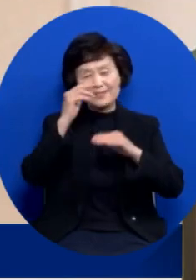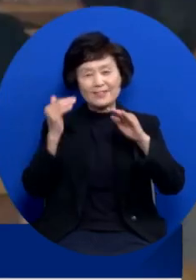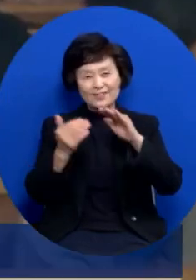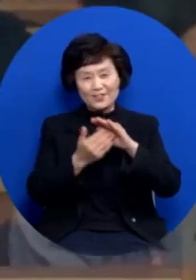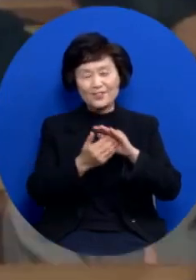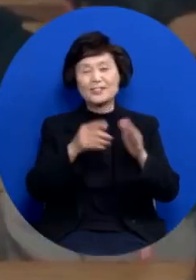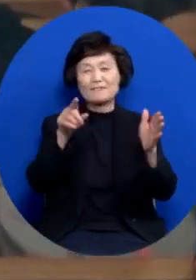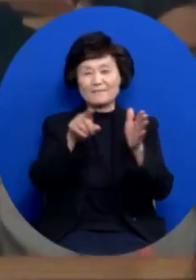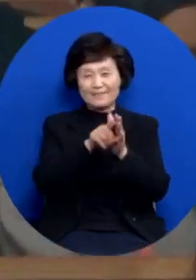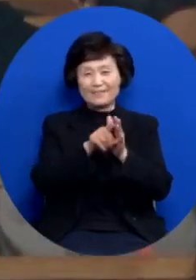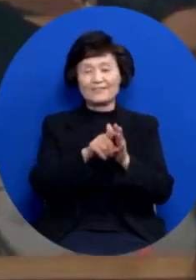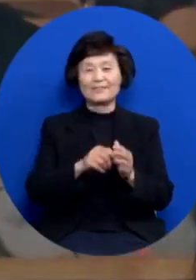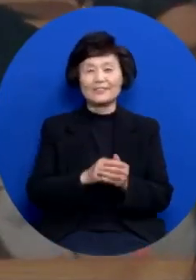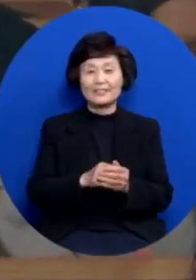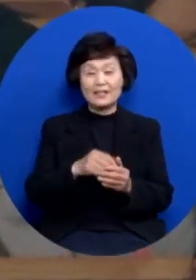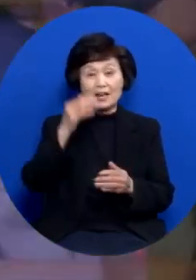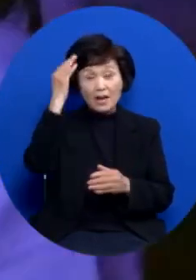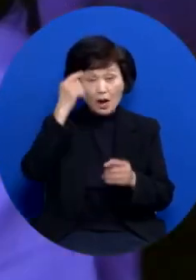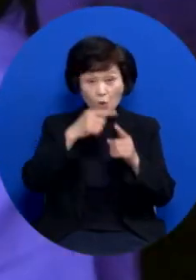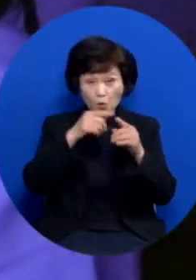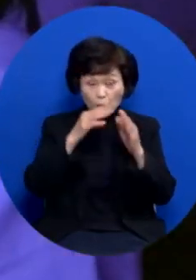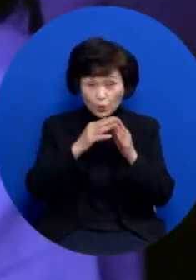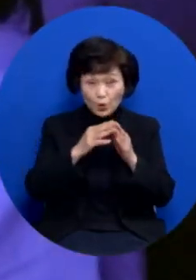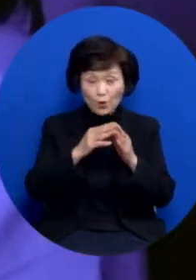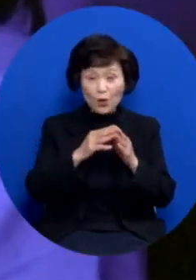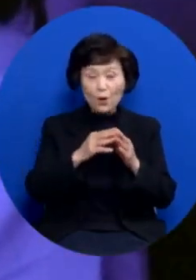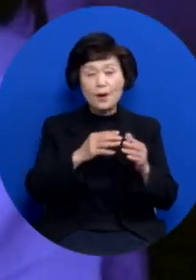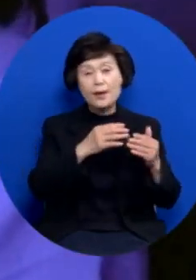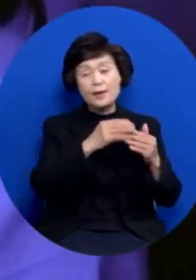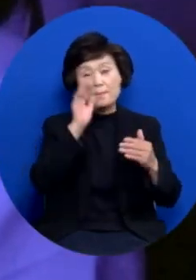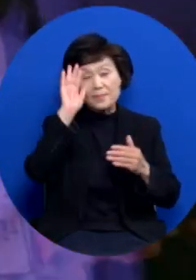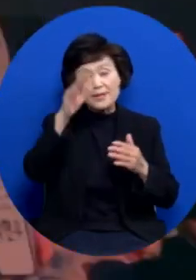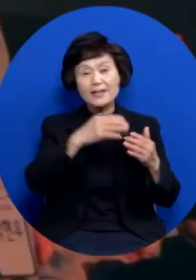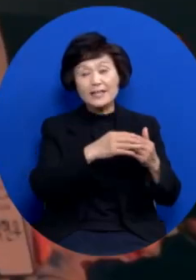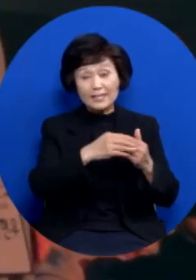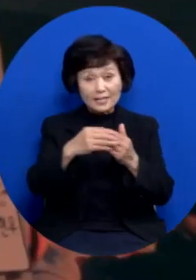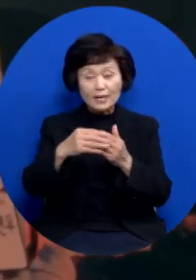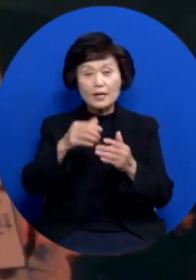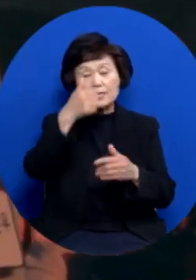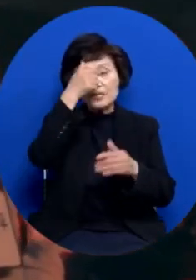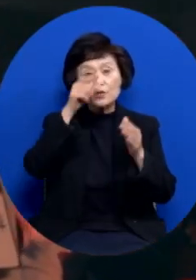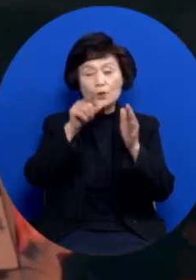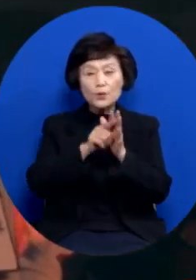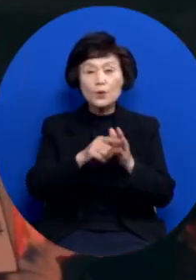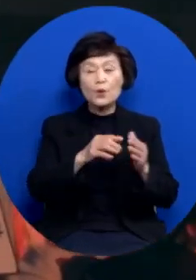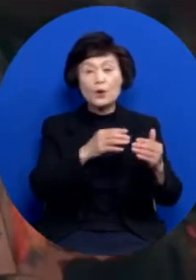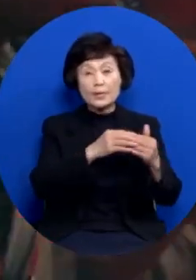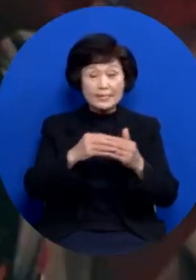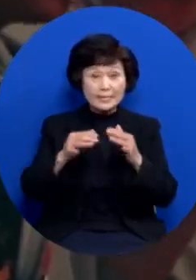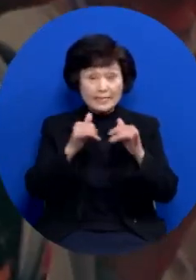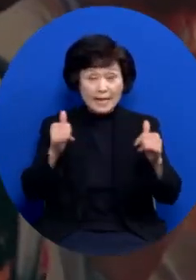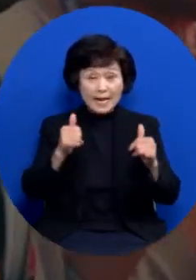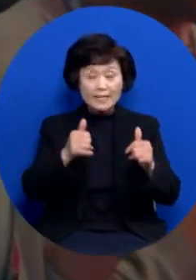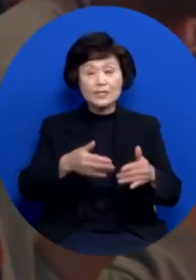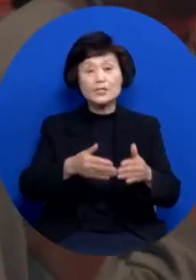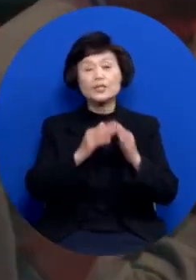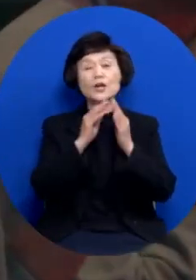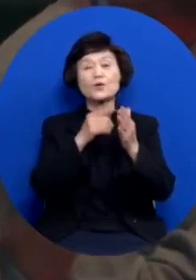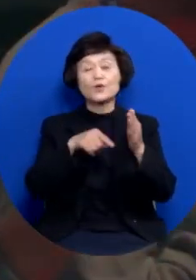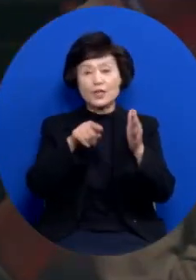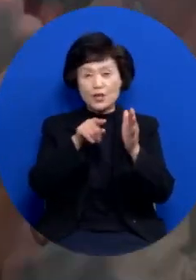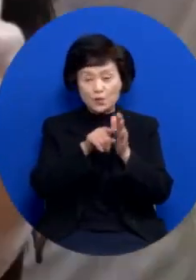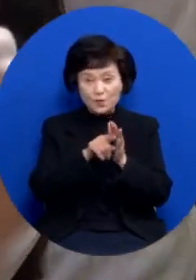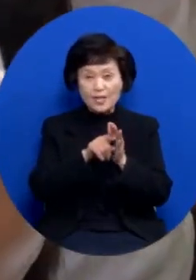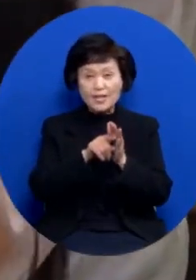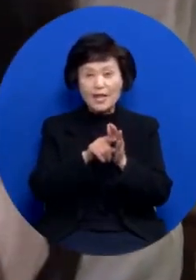믿습니다. 한국교회와 우리 사회의 미래를 이끌어갈 크리스천 리더들을 세워가고자 신길교회와 성도들은 다음